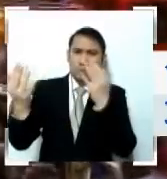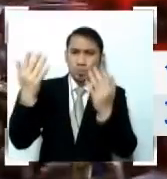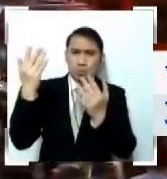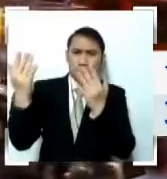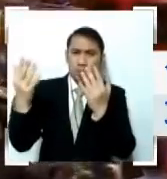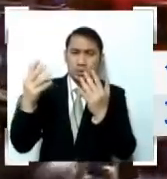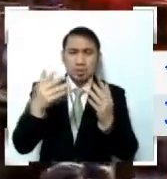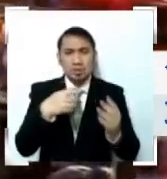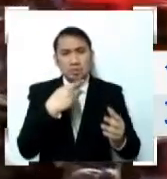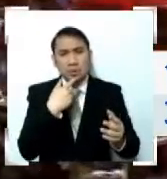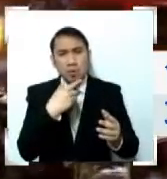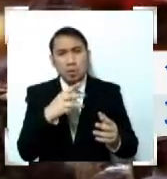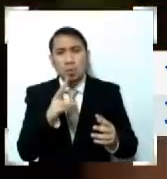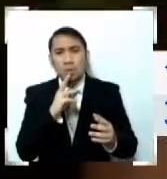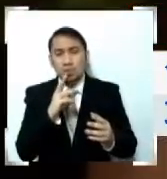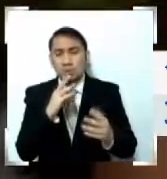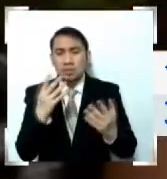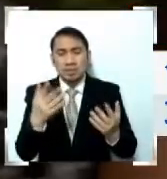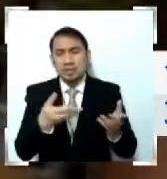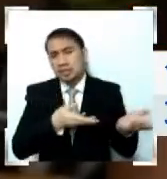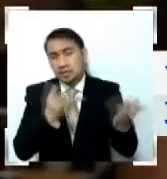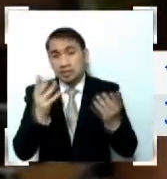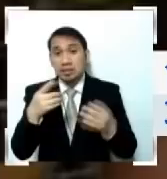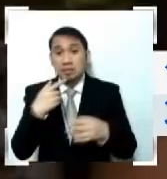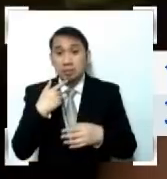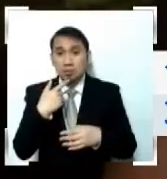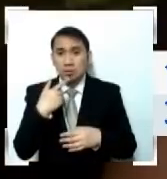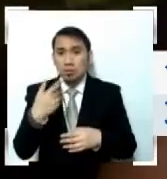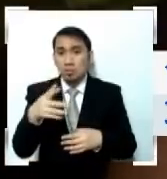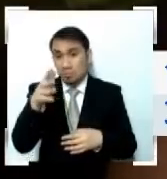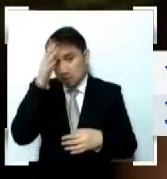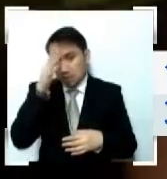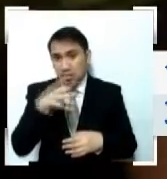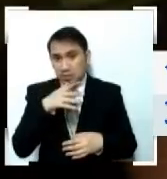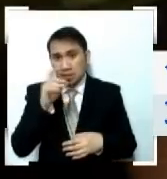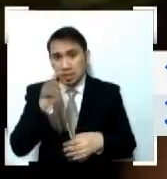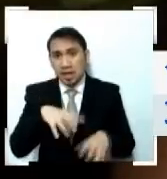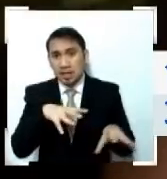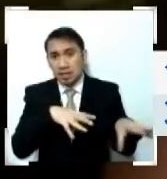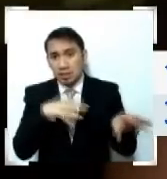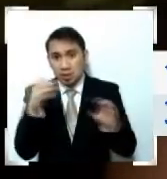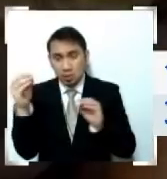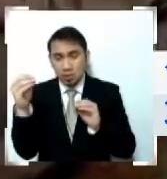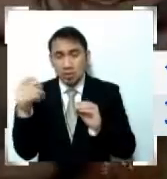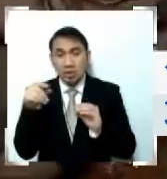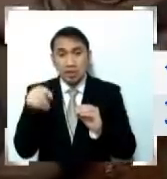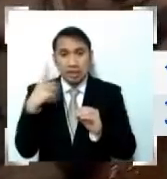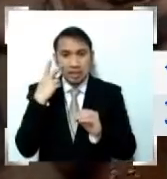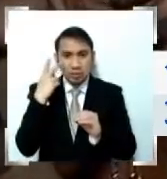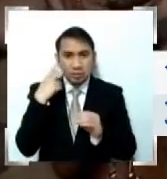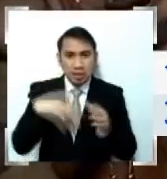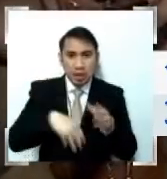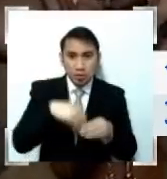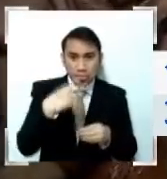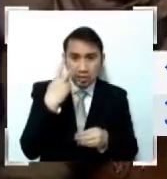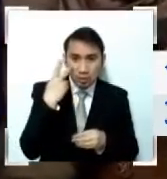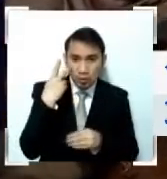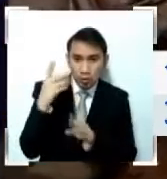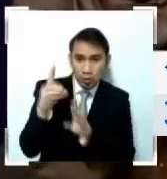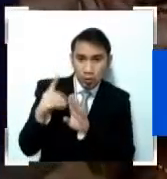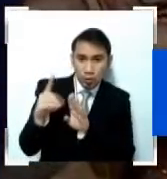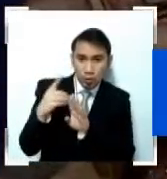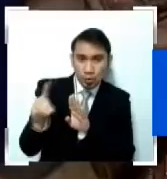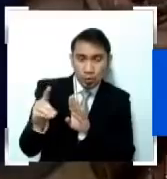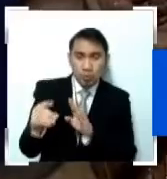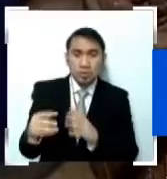magulang ko, paglabas po ng magulang ko, nung ako na po lalabas, nasa bandang pintuan na rin po namin yung apoy. Eh, siyempre sa magmamadali po